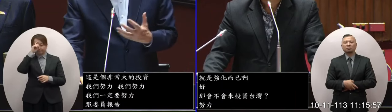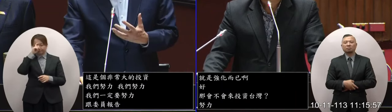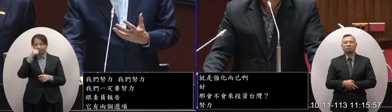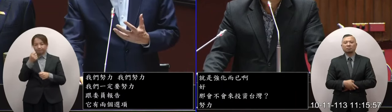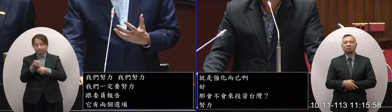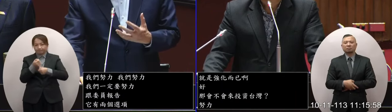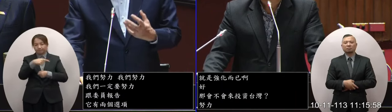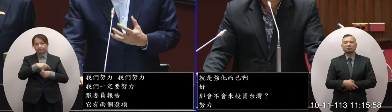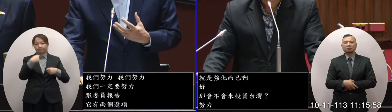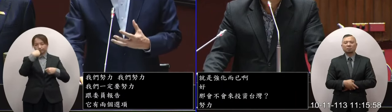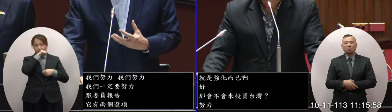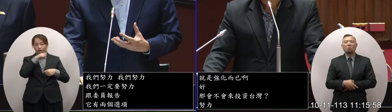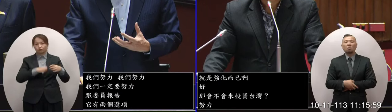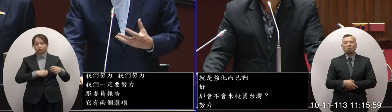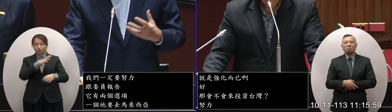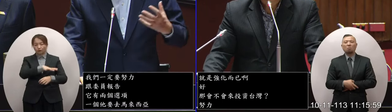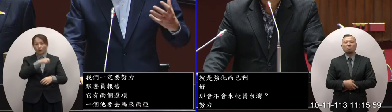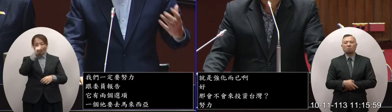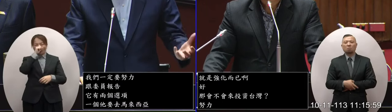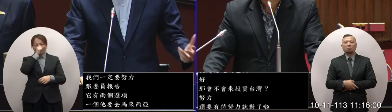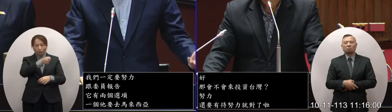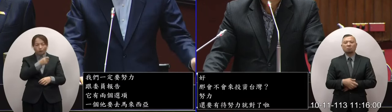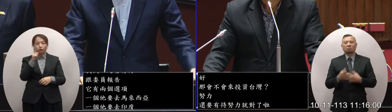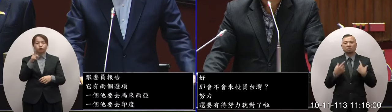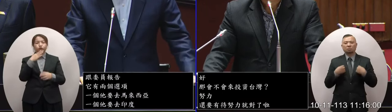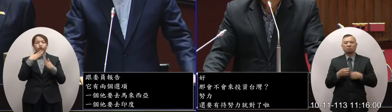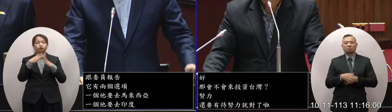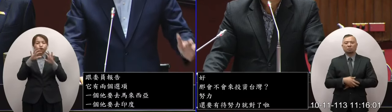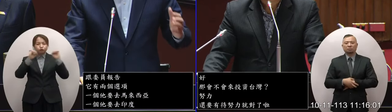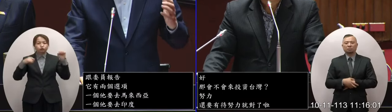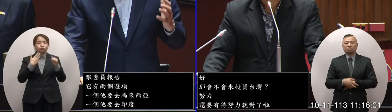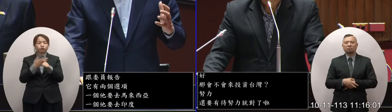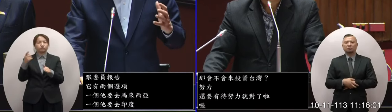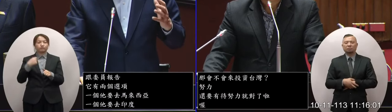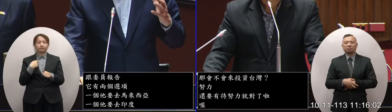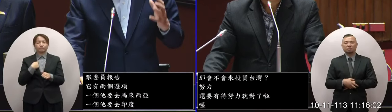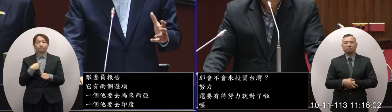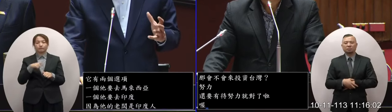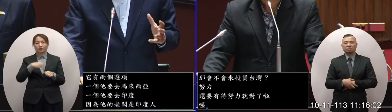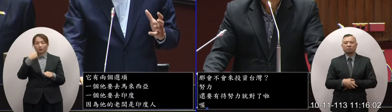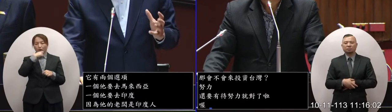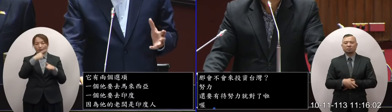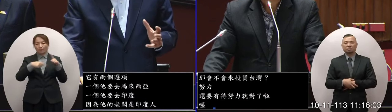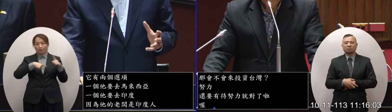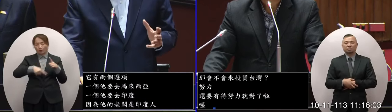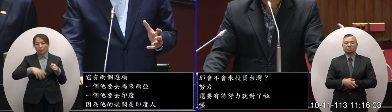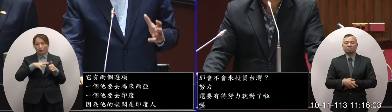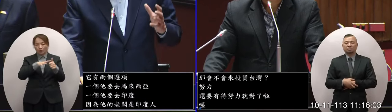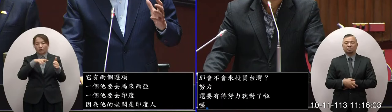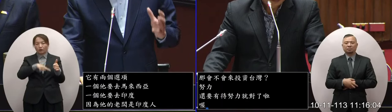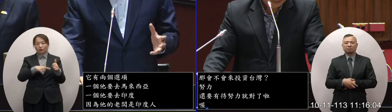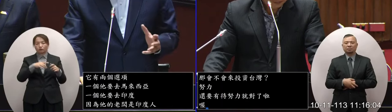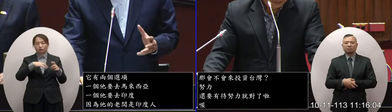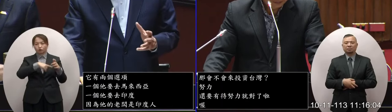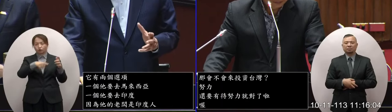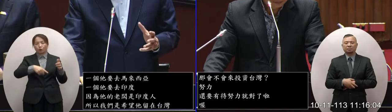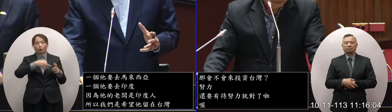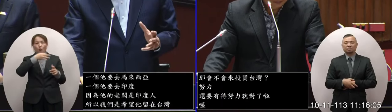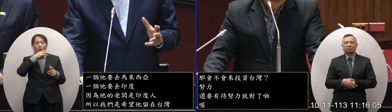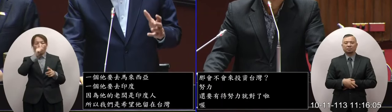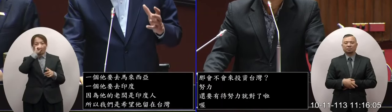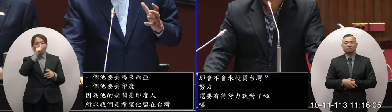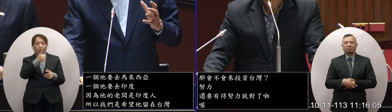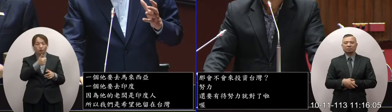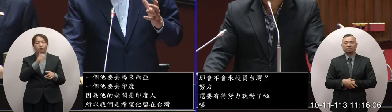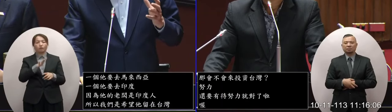望他留在台湾、哦。台湾的优势要让他充分的了解。因为台湾在半导体这个领域里面有充分的优